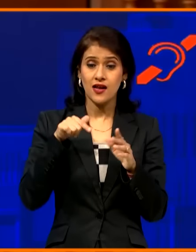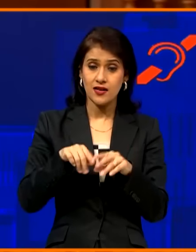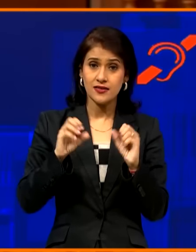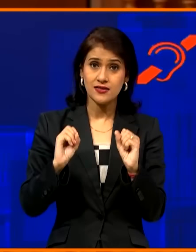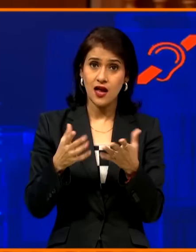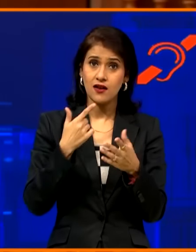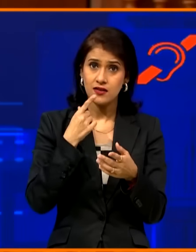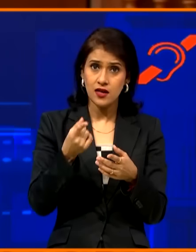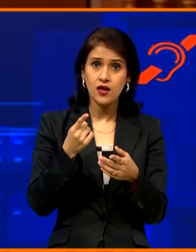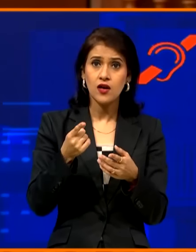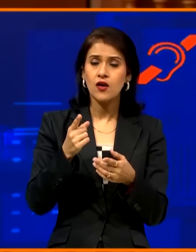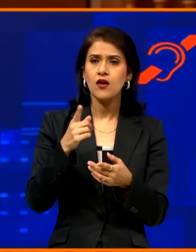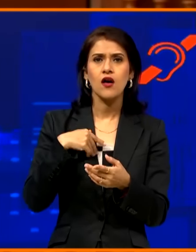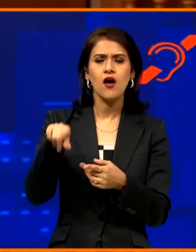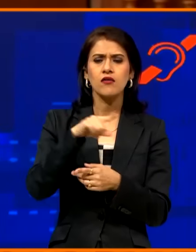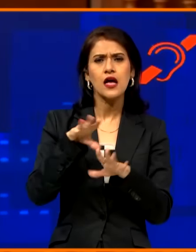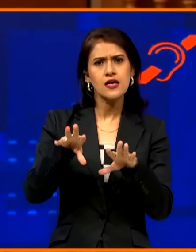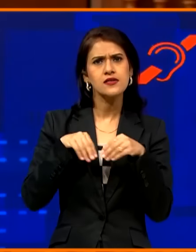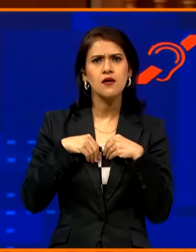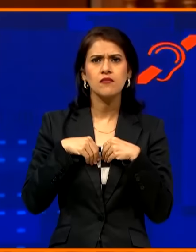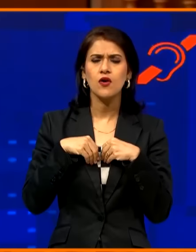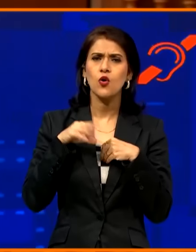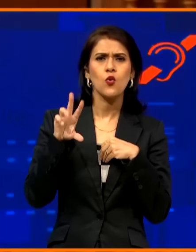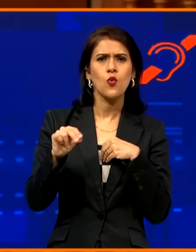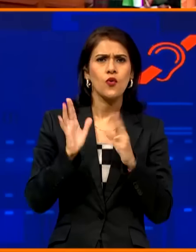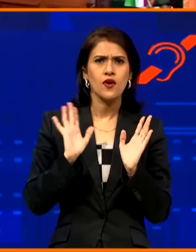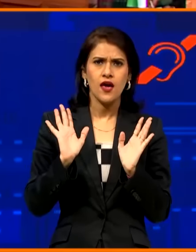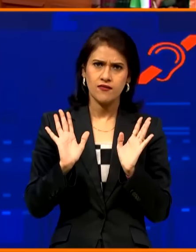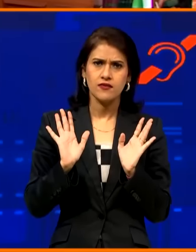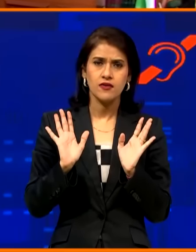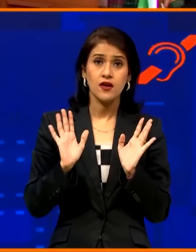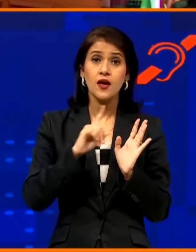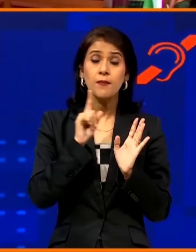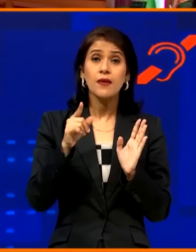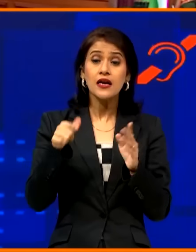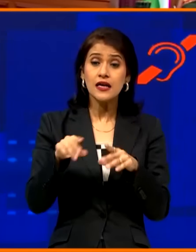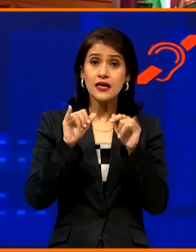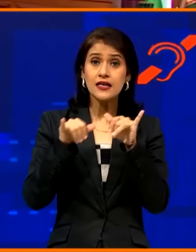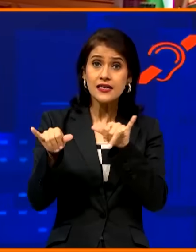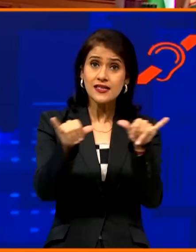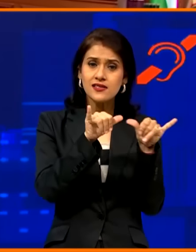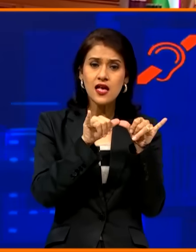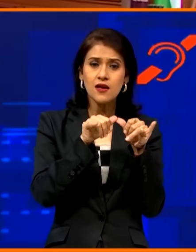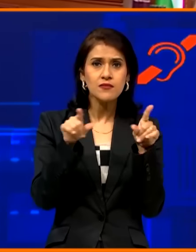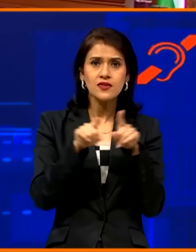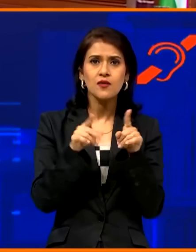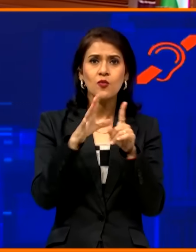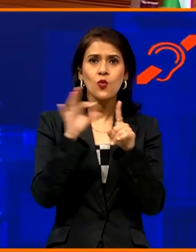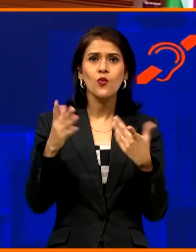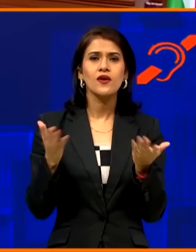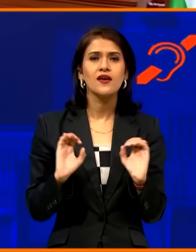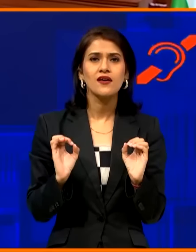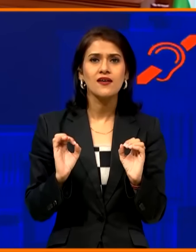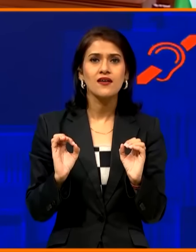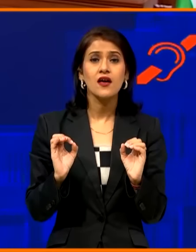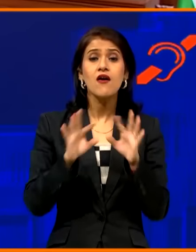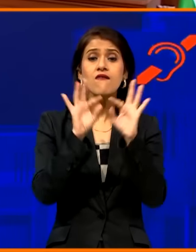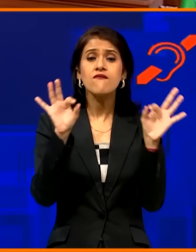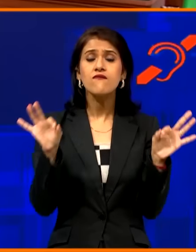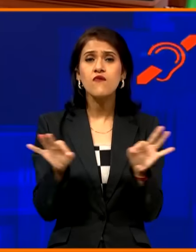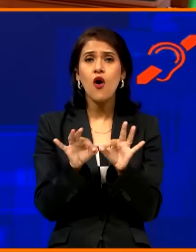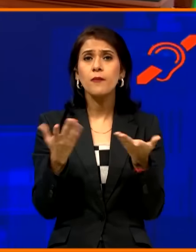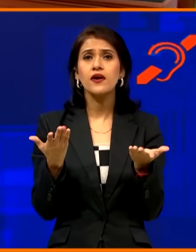करेंगे उसको कौन डिनाइज ला रहे हैं वो एक तो नहीं ला रहे हैं कैसे लाएंगे किस फॉर्मेट